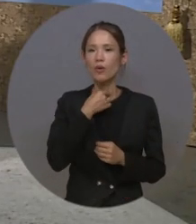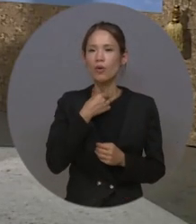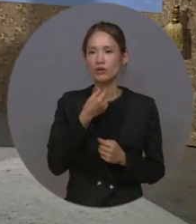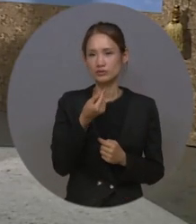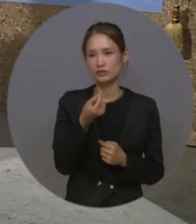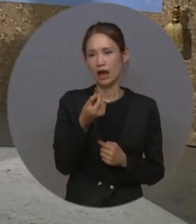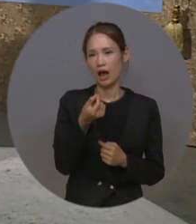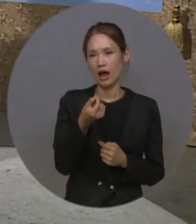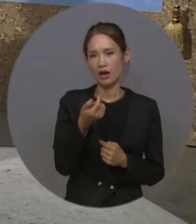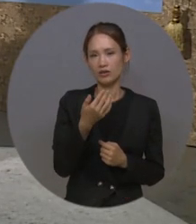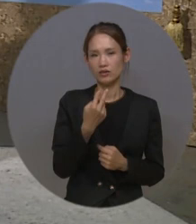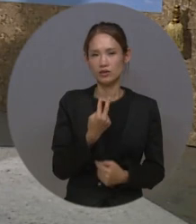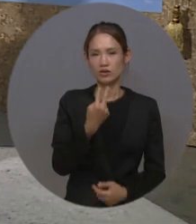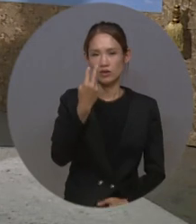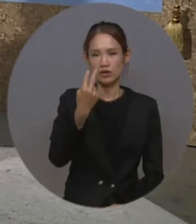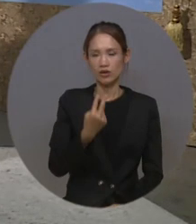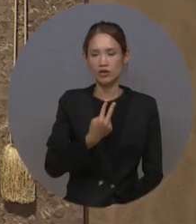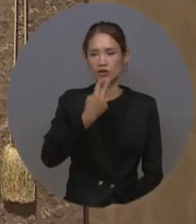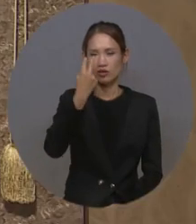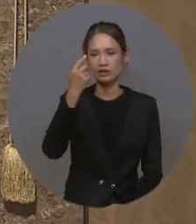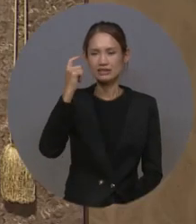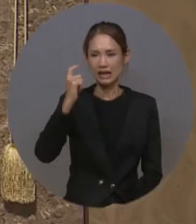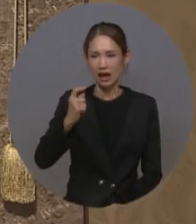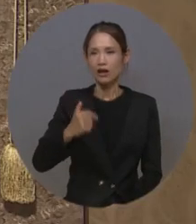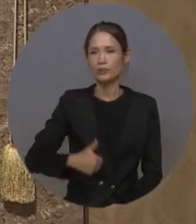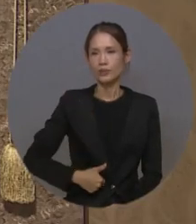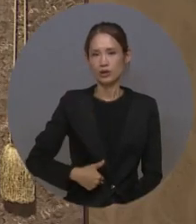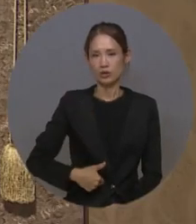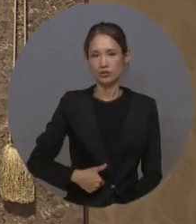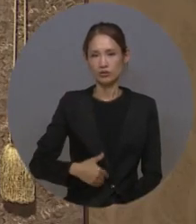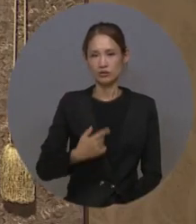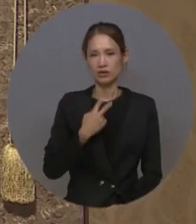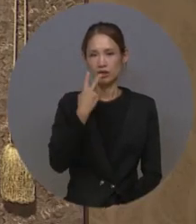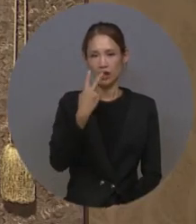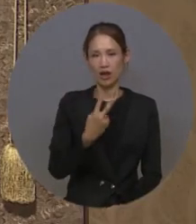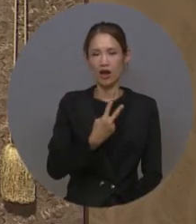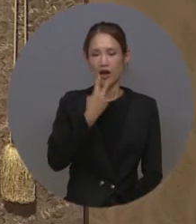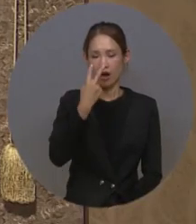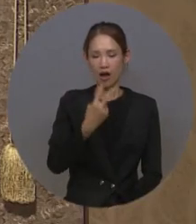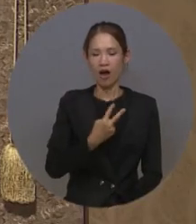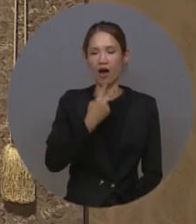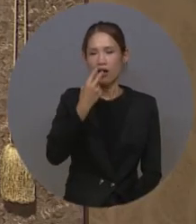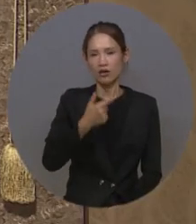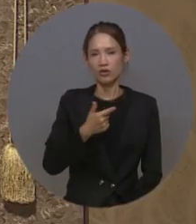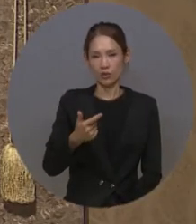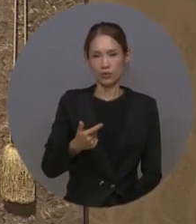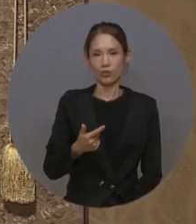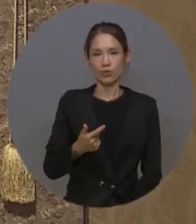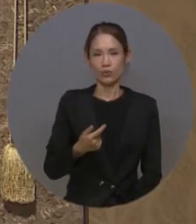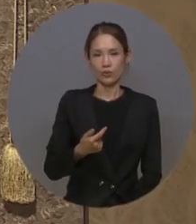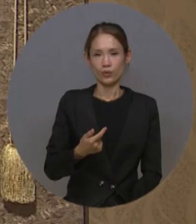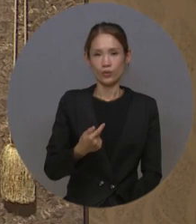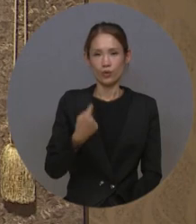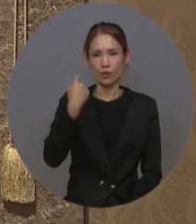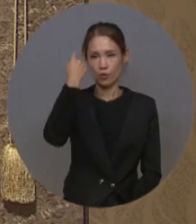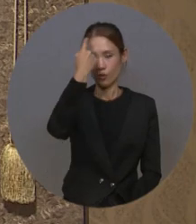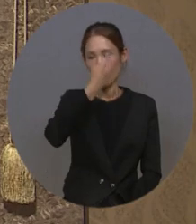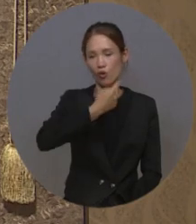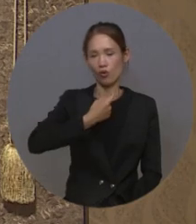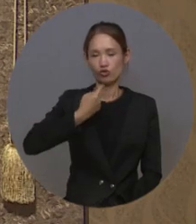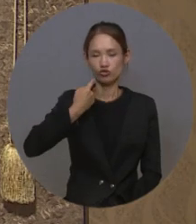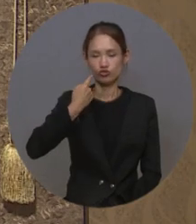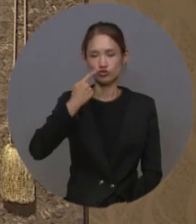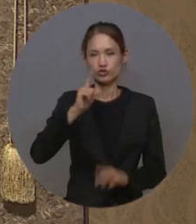그러면 숨을 세게 쉬어야 돼요. 세게 쉴수록 소리는 커져요. 거기다가 이제 또 얼굴이